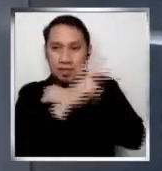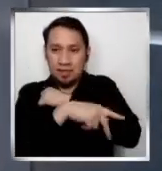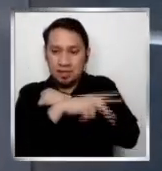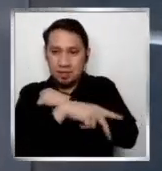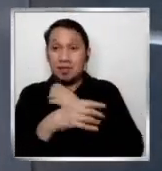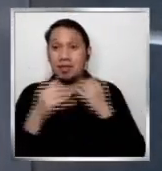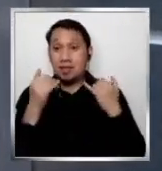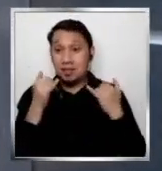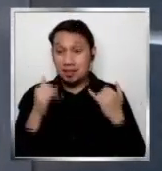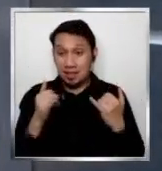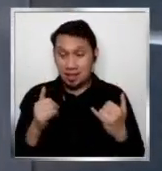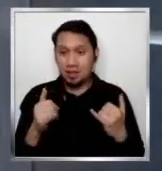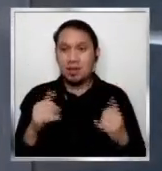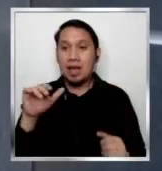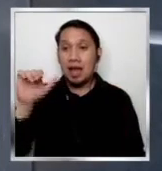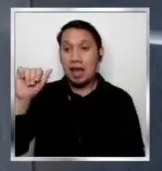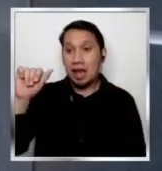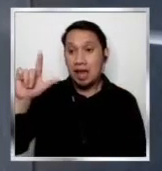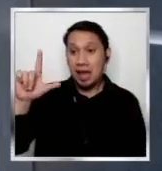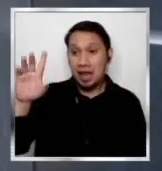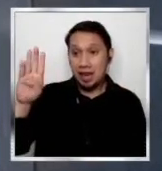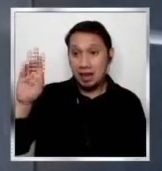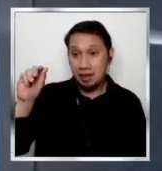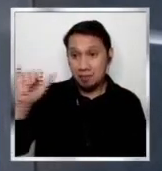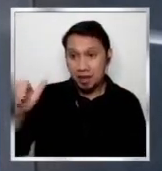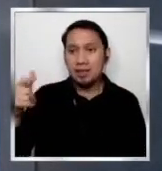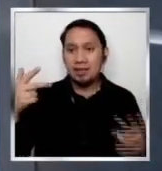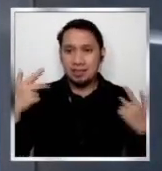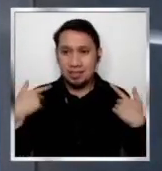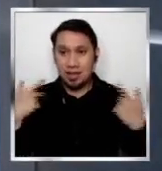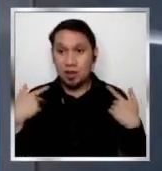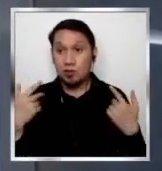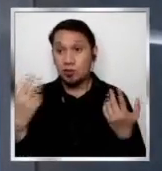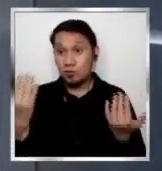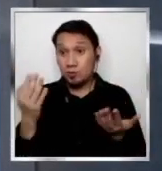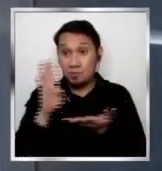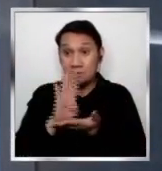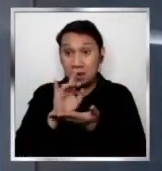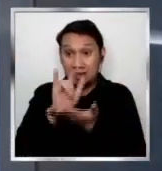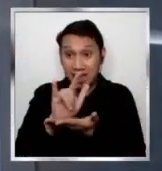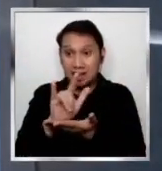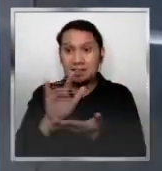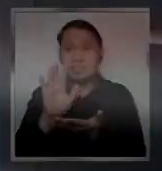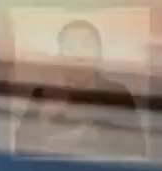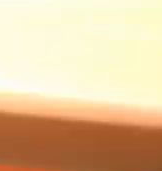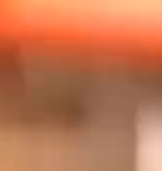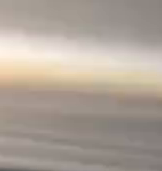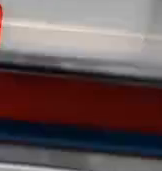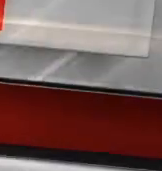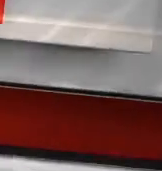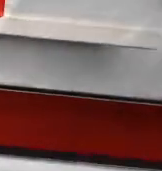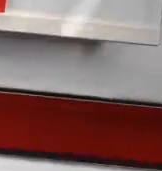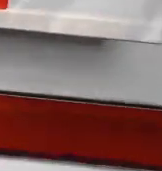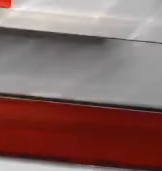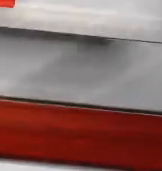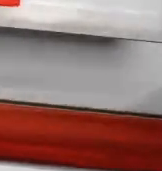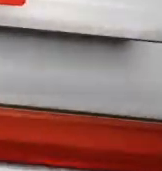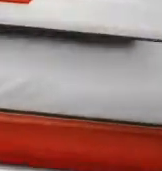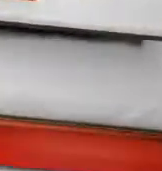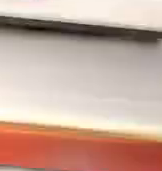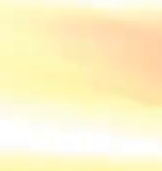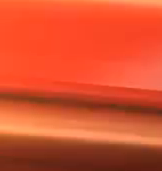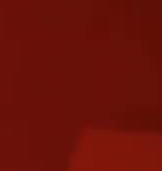na pamahalaan ng Albay at Baclaran Church ang kanilang biyahe ngayong gabi. At nakatutok live si Darlene Kai.